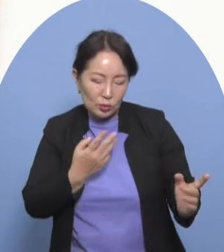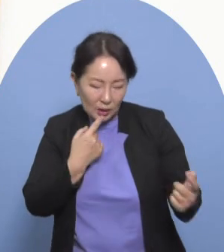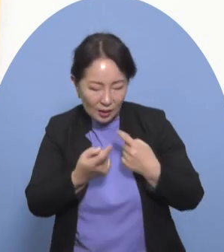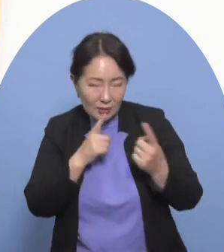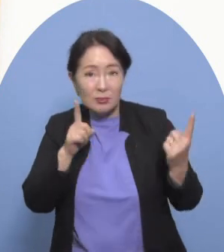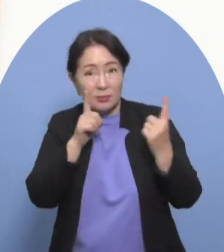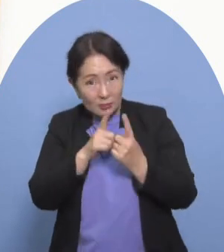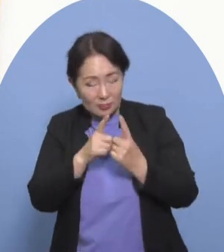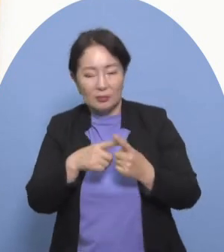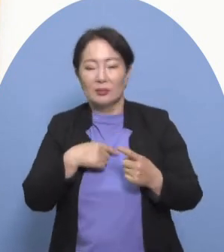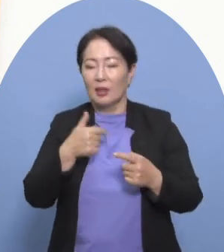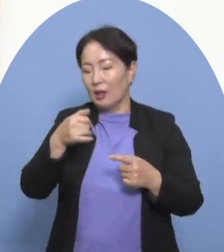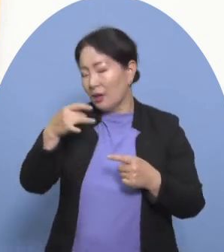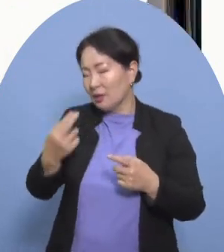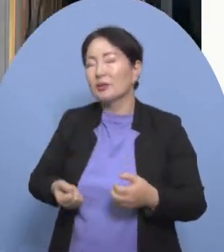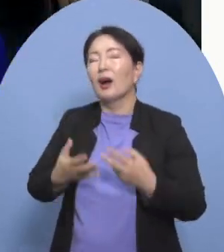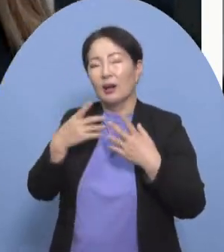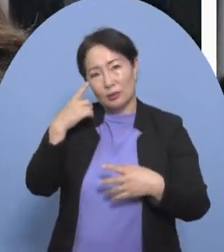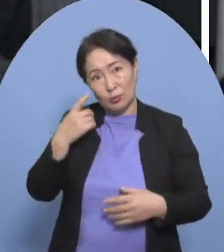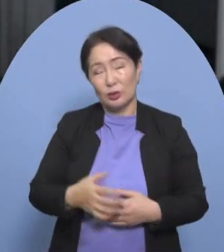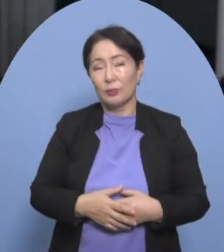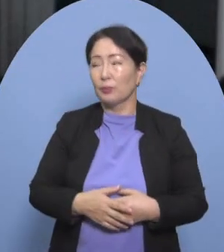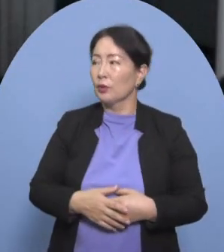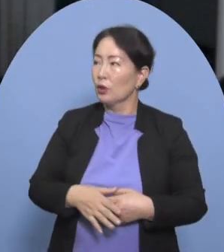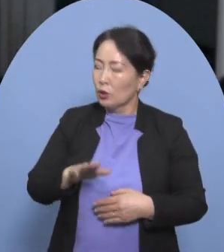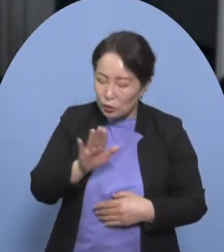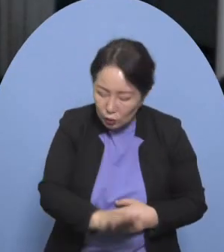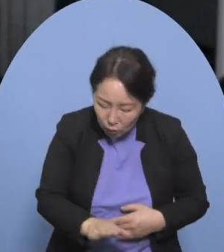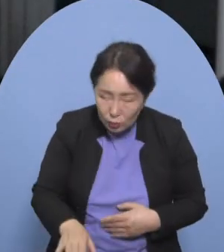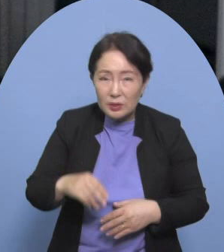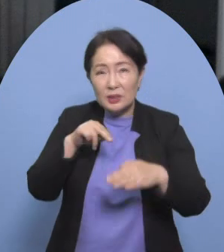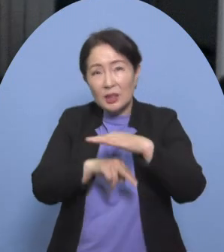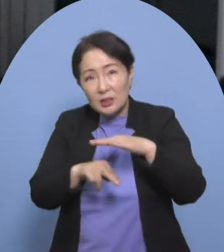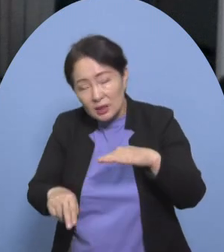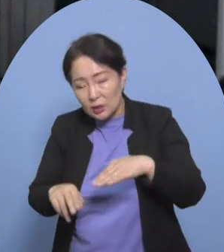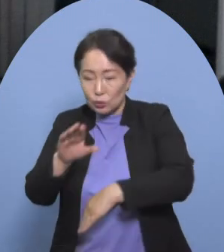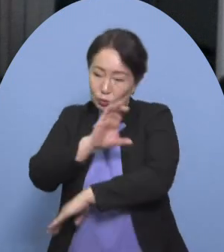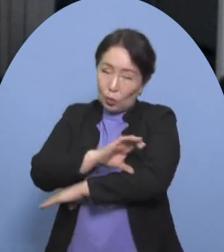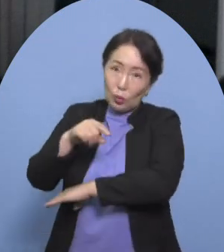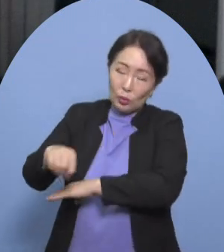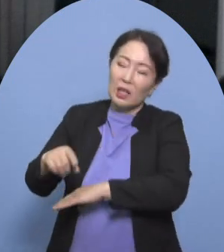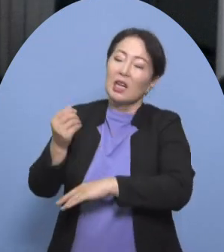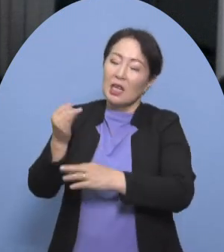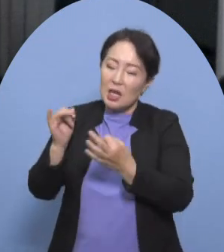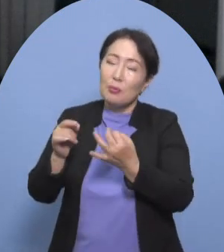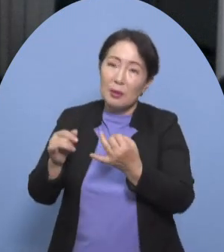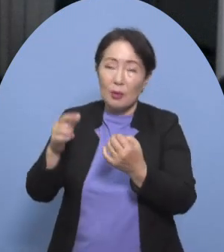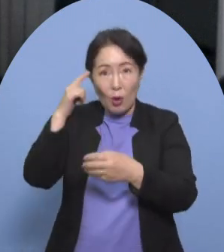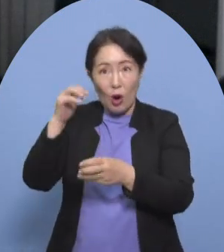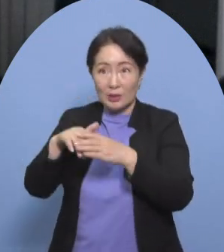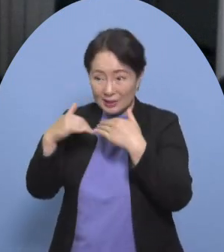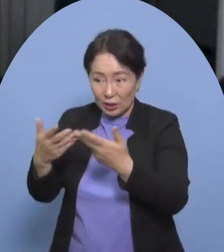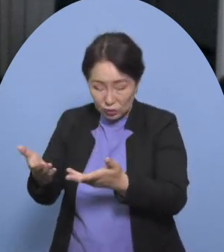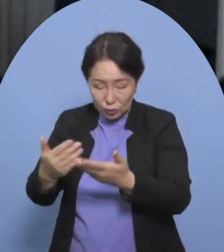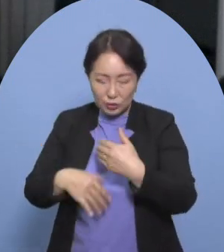ярьж ээж л одоо гарч ийл гарах болов уу гэж бодож байна. Бага насны хүүхдүүд бол яг цэцэрлэг дуу сургуулаар нь одоо ингэдэг гэдэг энэ ойлголтууг л